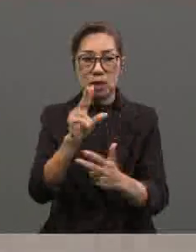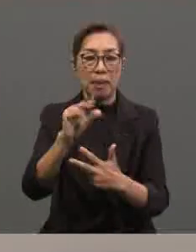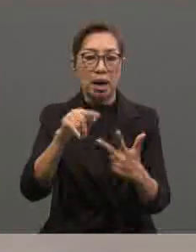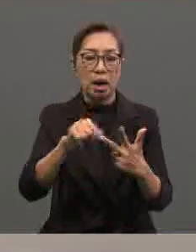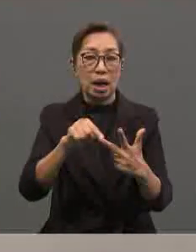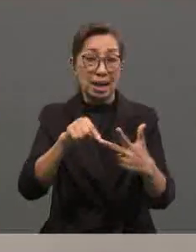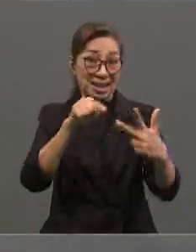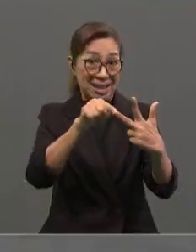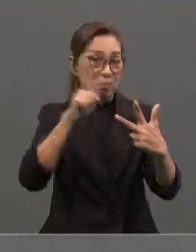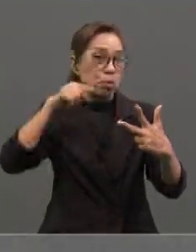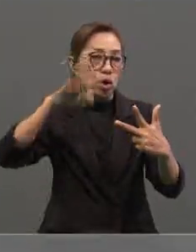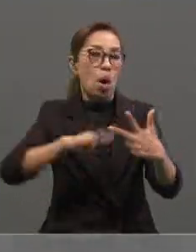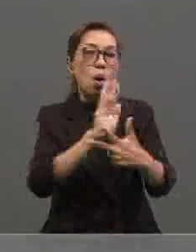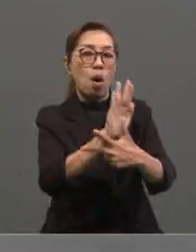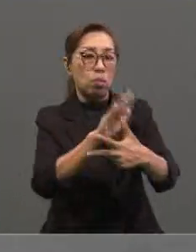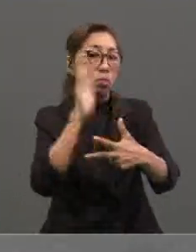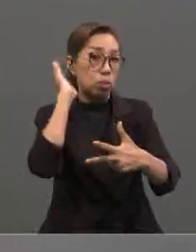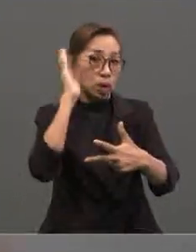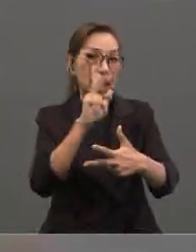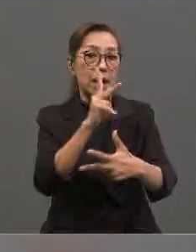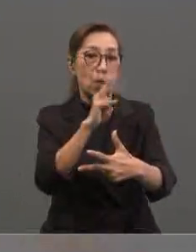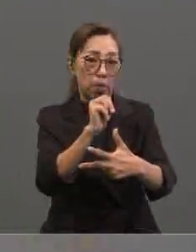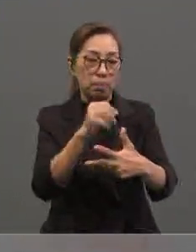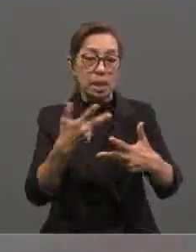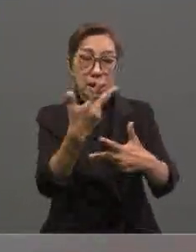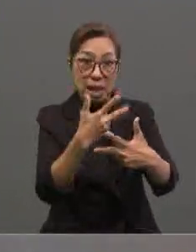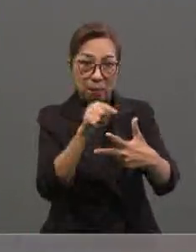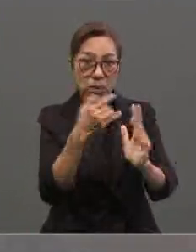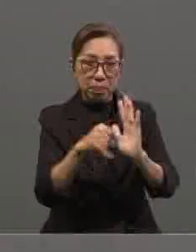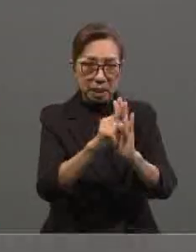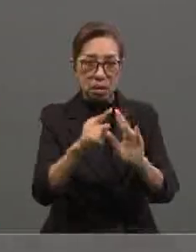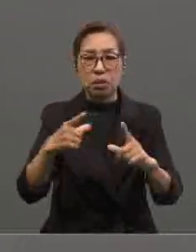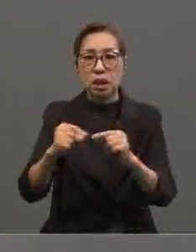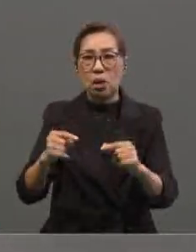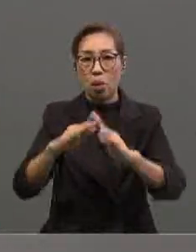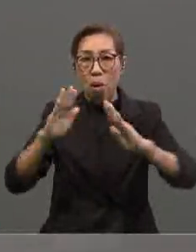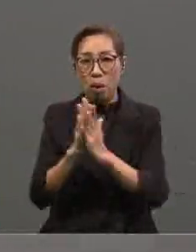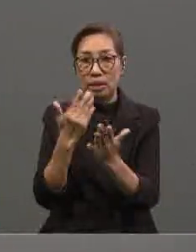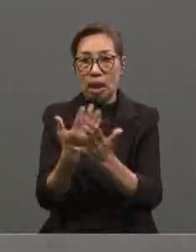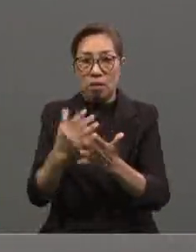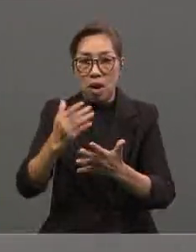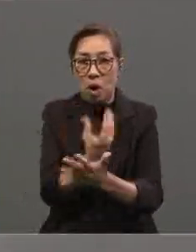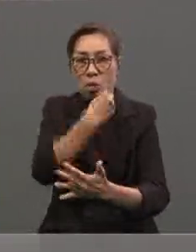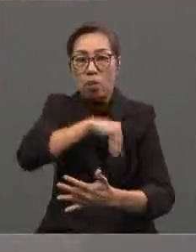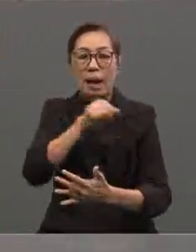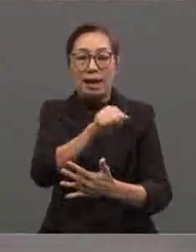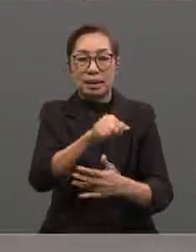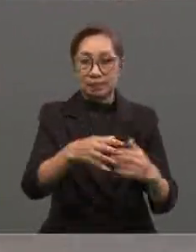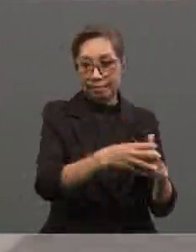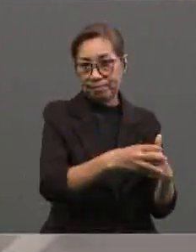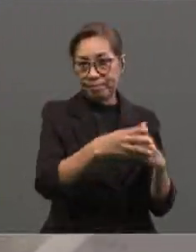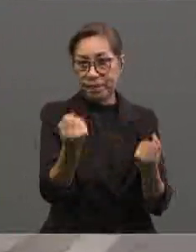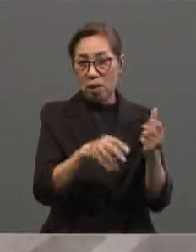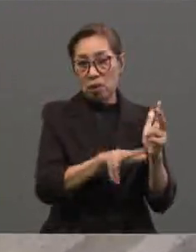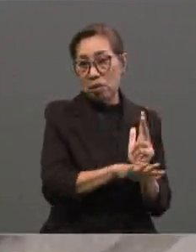น้องสาวของนายคมผู้ต้องหาในคดียักยอกเงินวัดไปยื่นคำร้องต่อศาลอาญาคดีทุจริตและประพฤติมิชอบกลางครับเพื่อขอฝาก